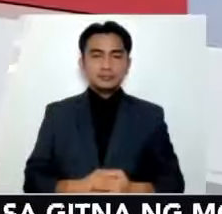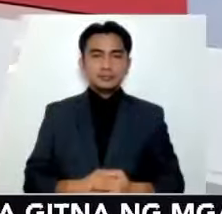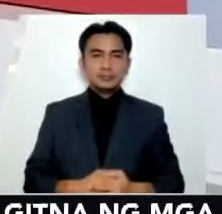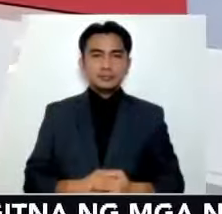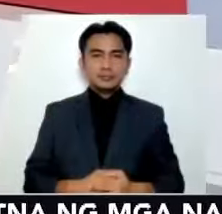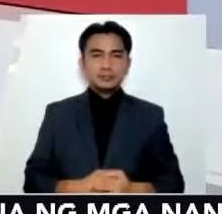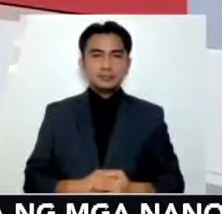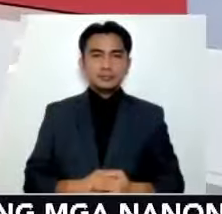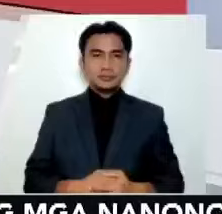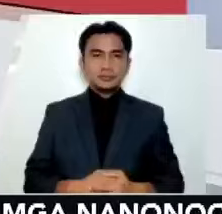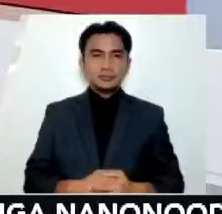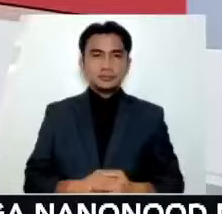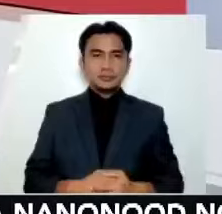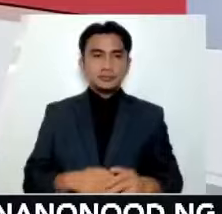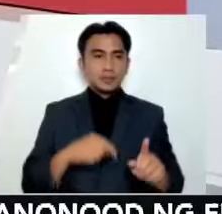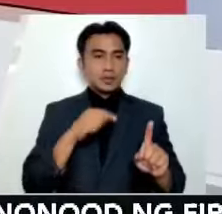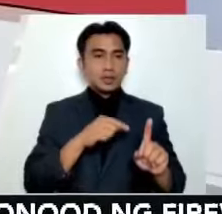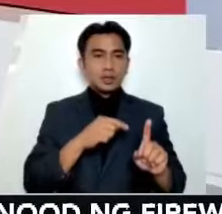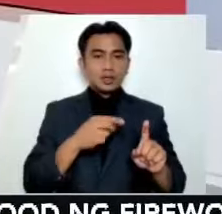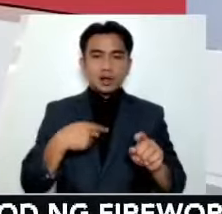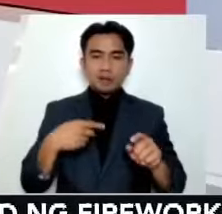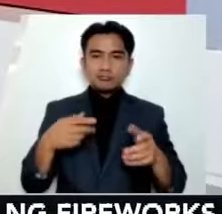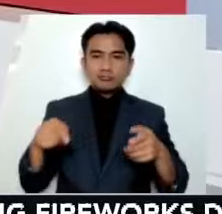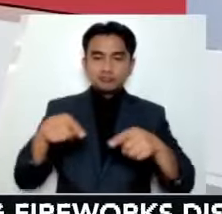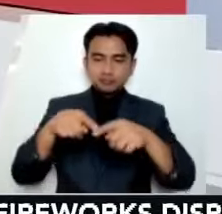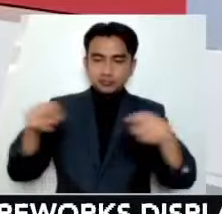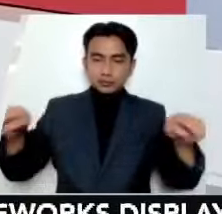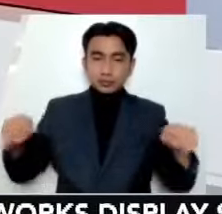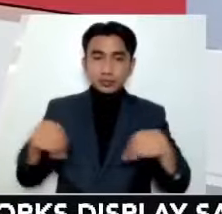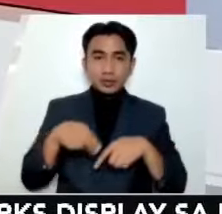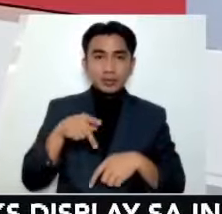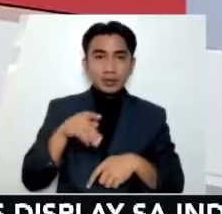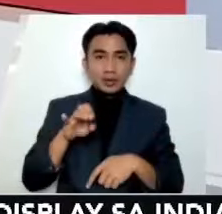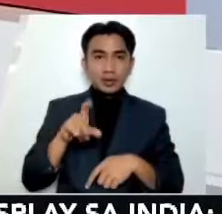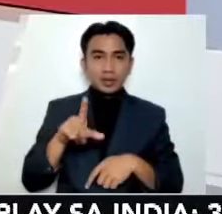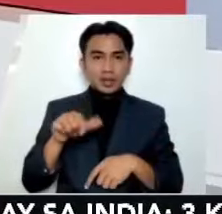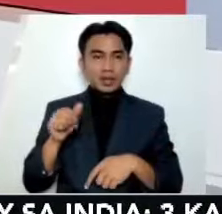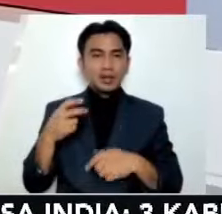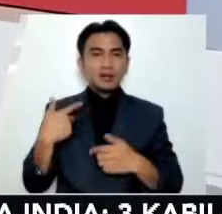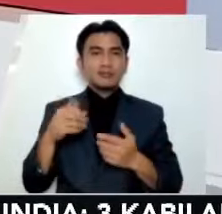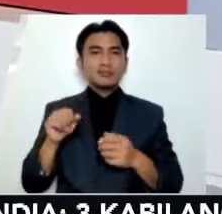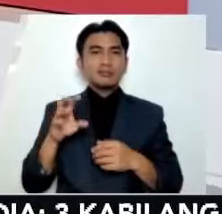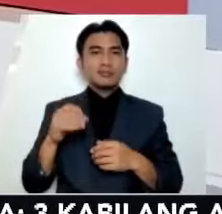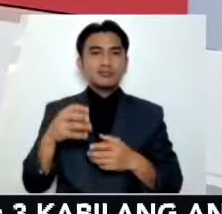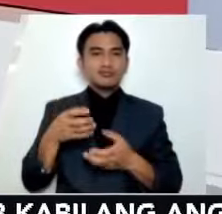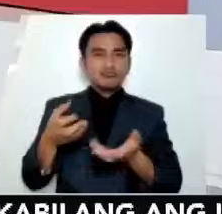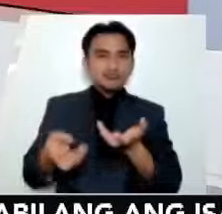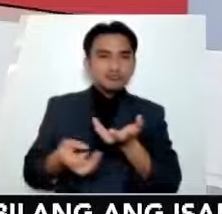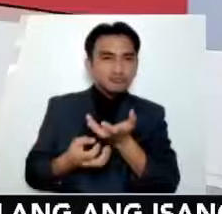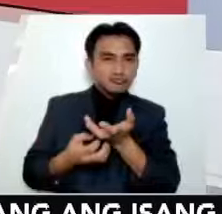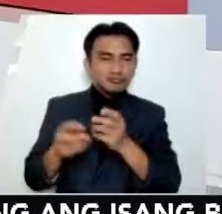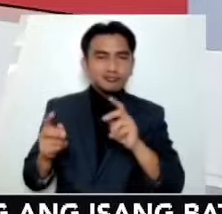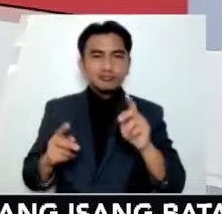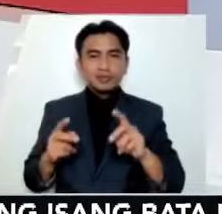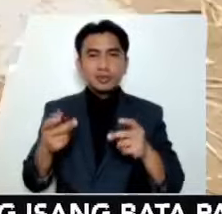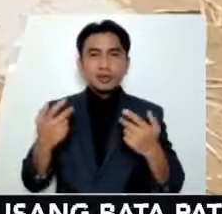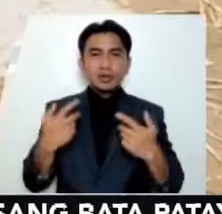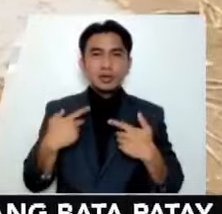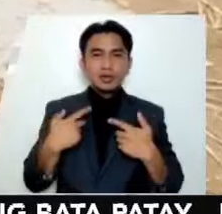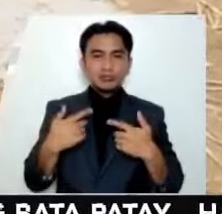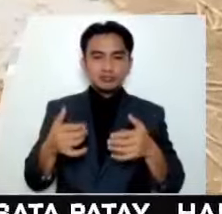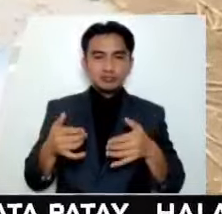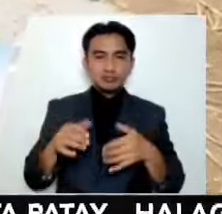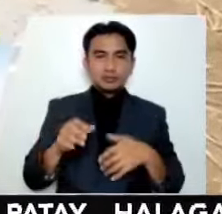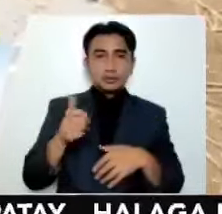Isang kawali ng paella na 15 chef ang nagluto. Ang kawali kasi 10 talampakan lang naman ang laki. Yan ang